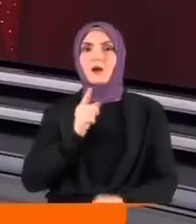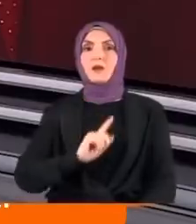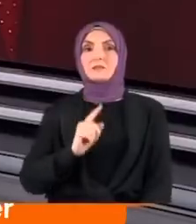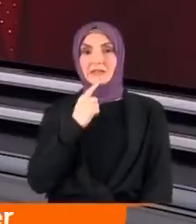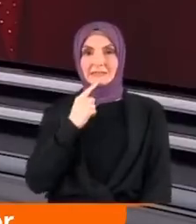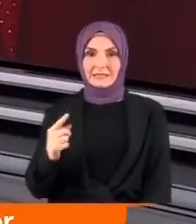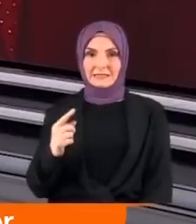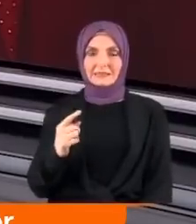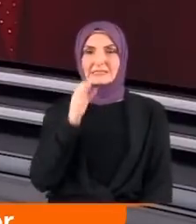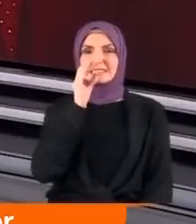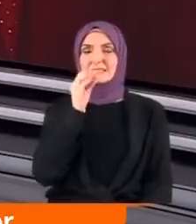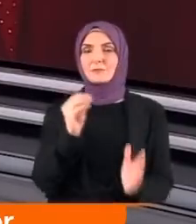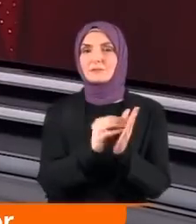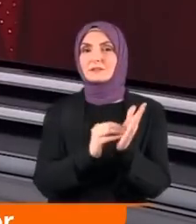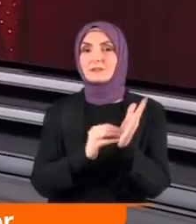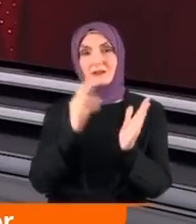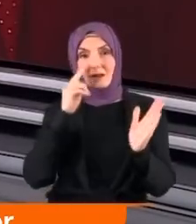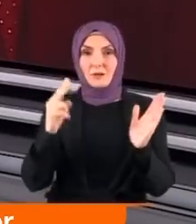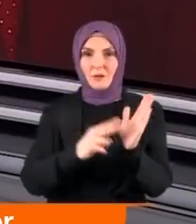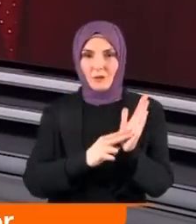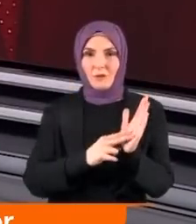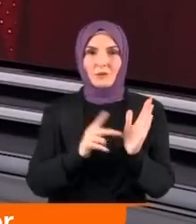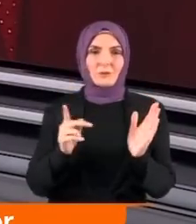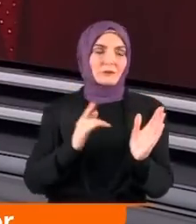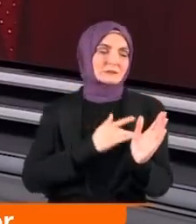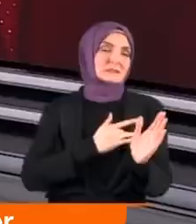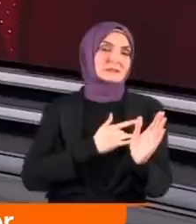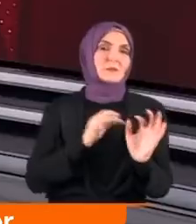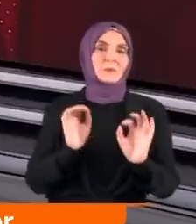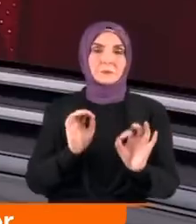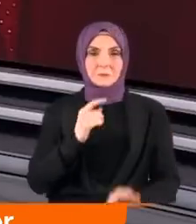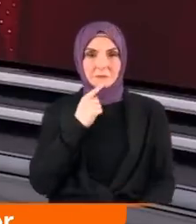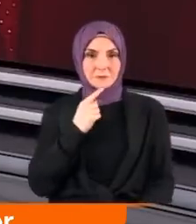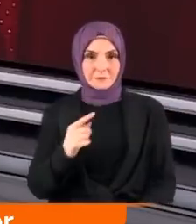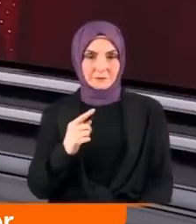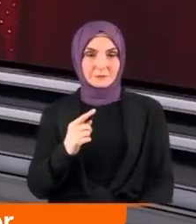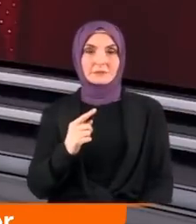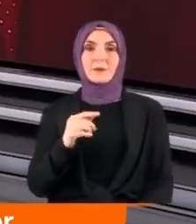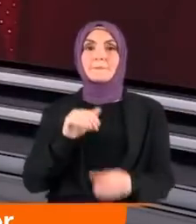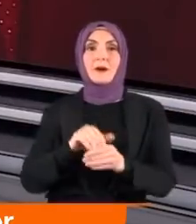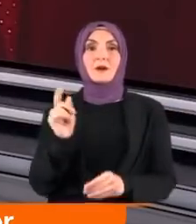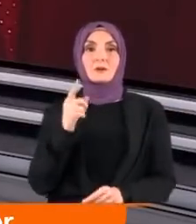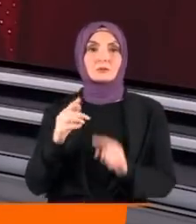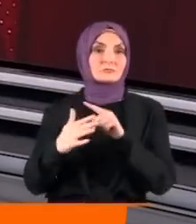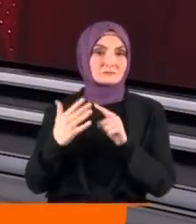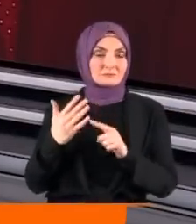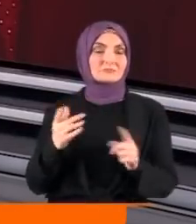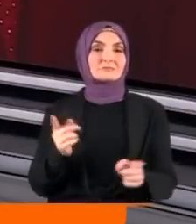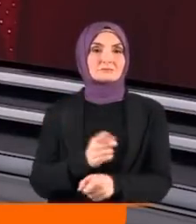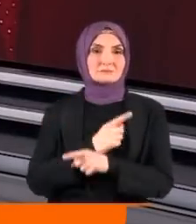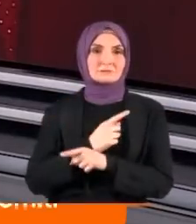sızlayacak, utanacaksınız dedi. CHP Genel Başkanı Kılıçdaroğlu ve parti yöneticilerini de topa tuttu. Sözleri